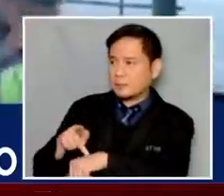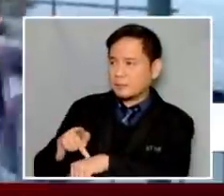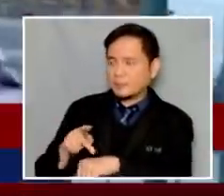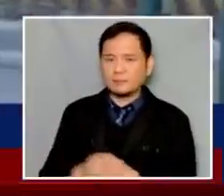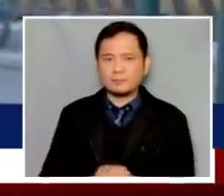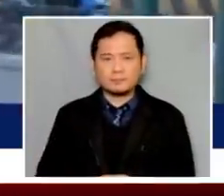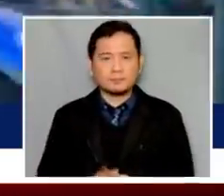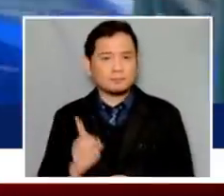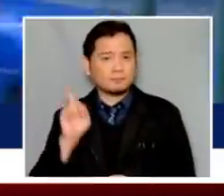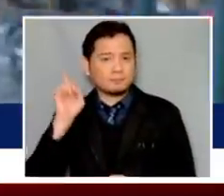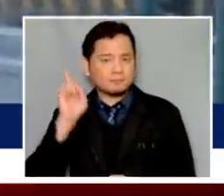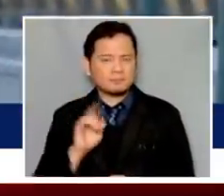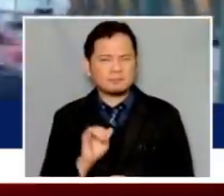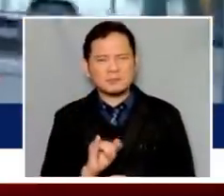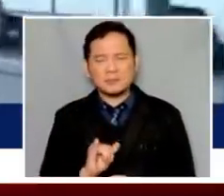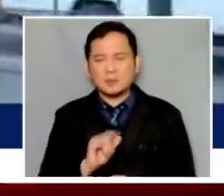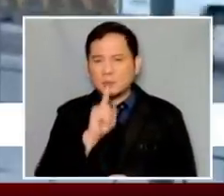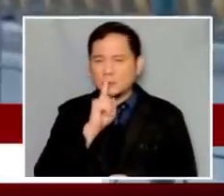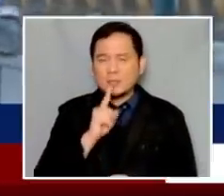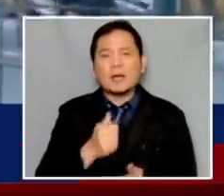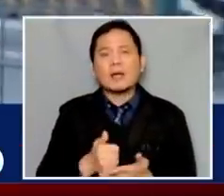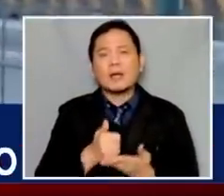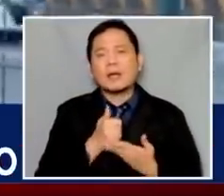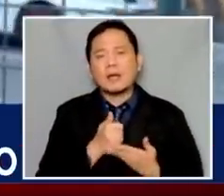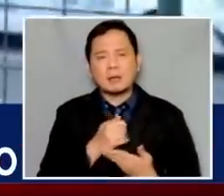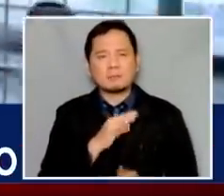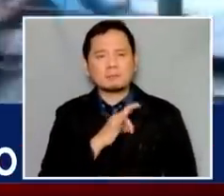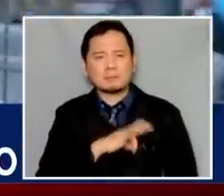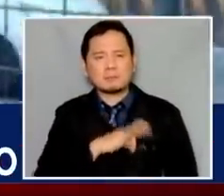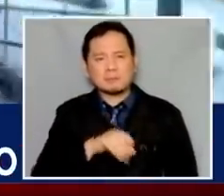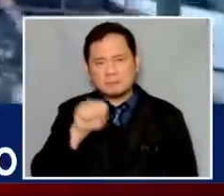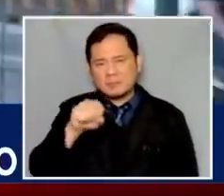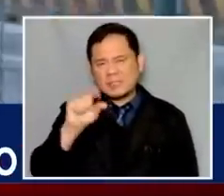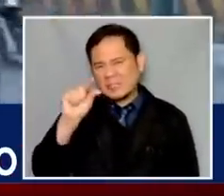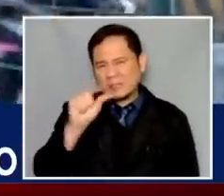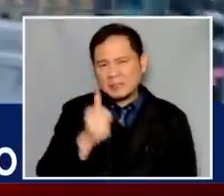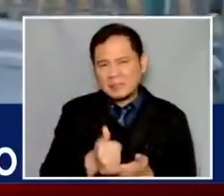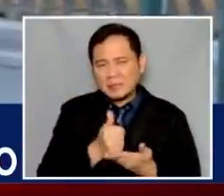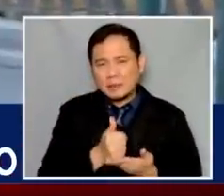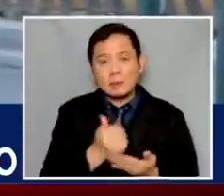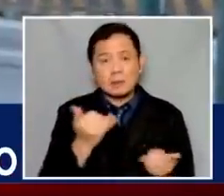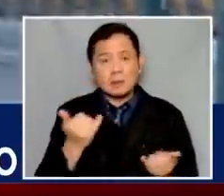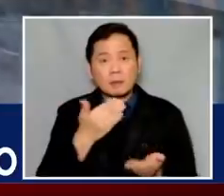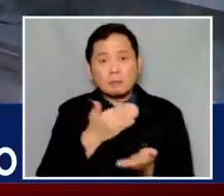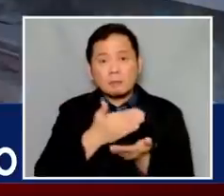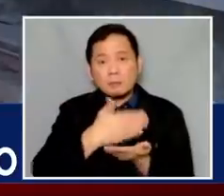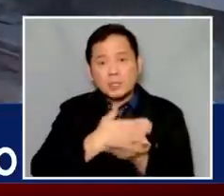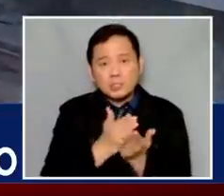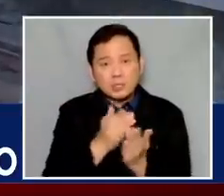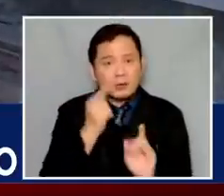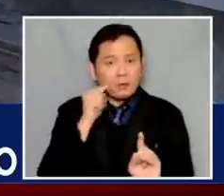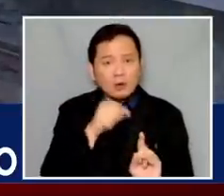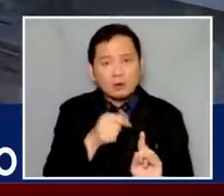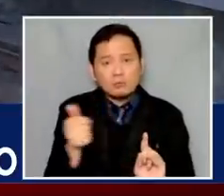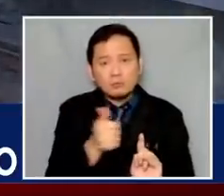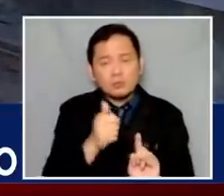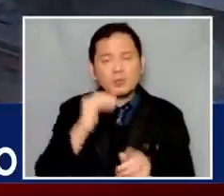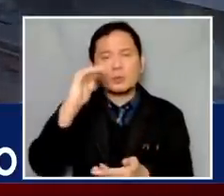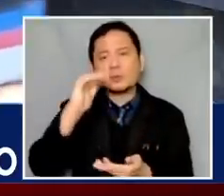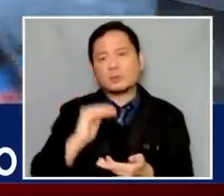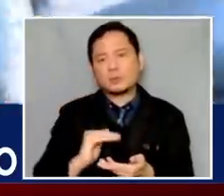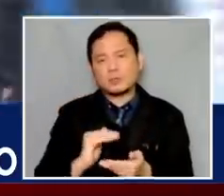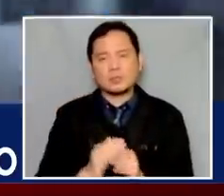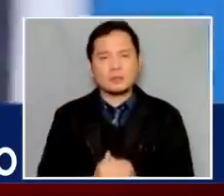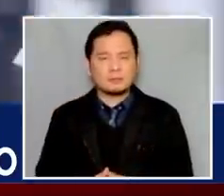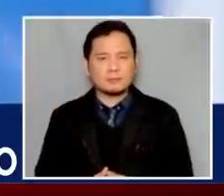po kasi ito. So, makakatulong din to sa akin. Mababawasan yung budget ko sa pagbabiyahe. Kaya